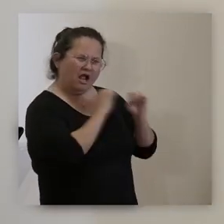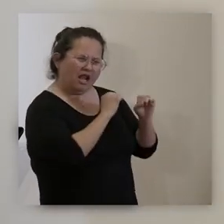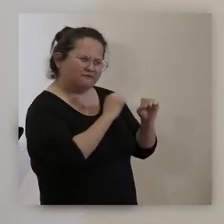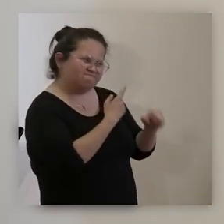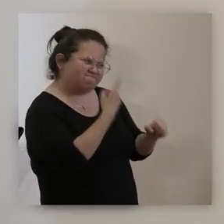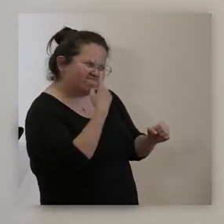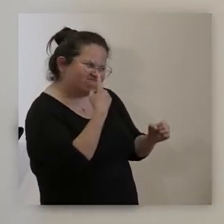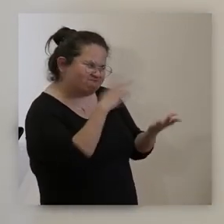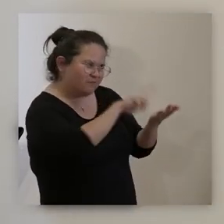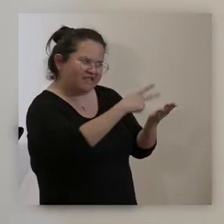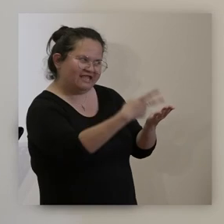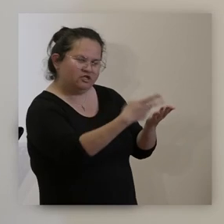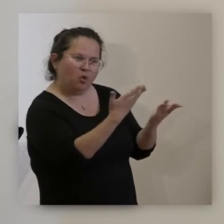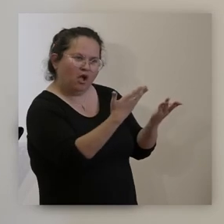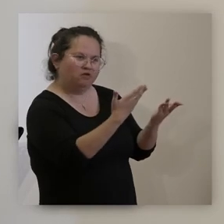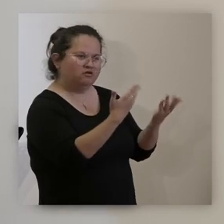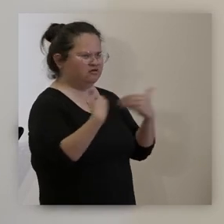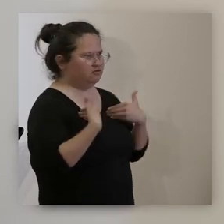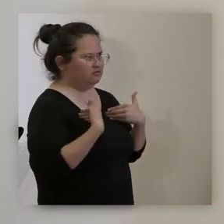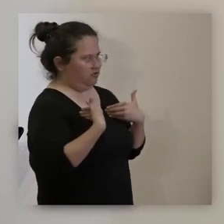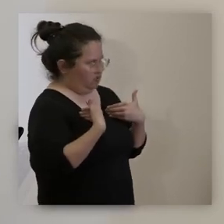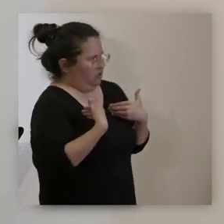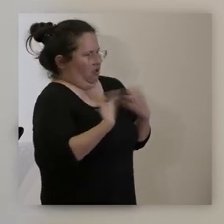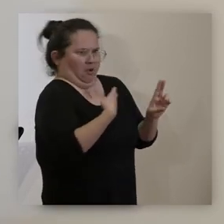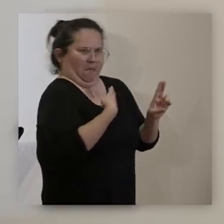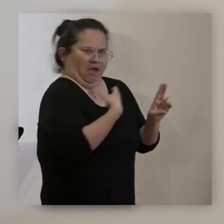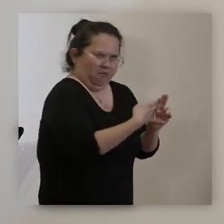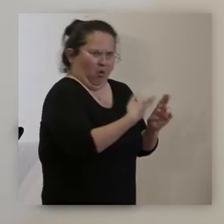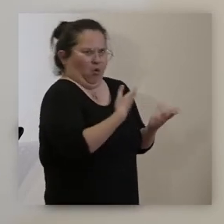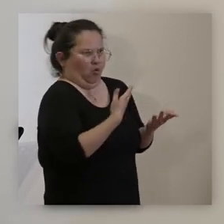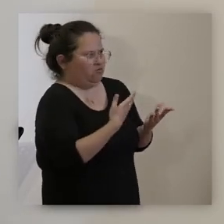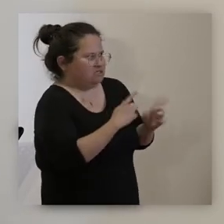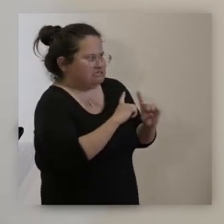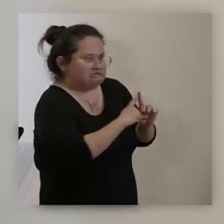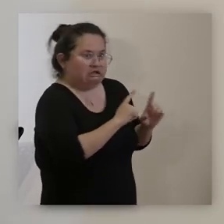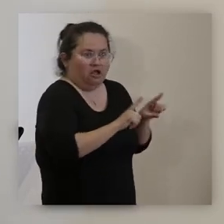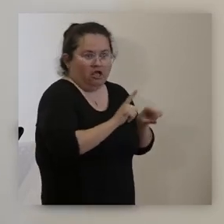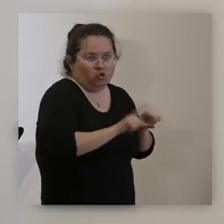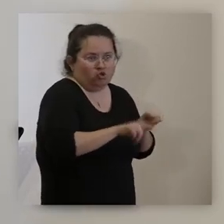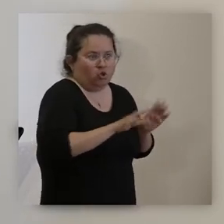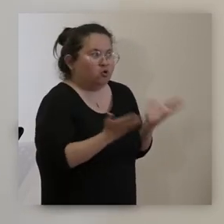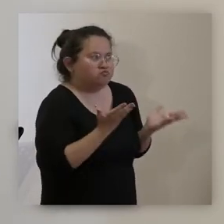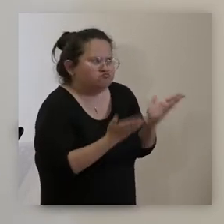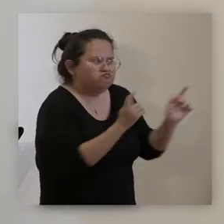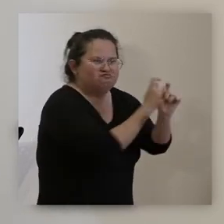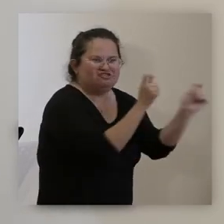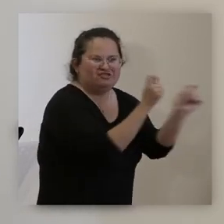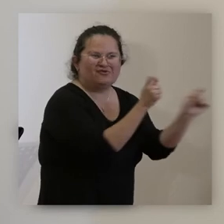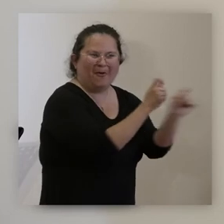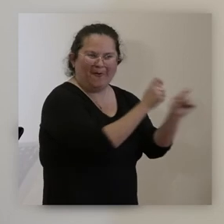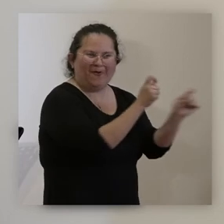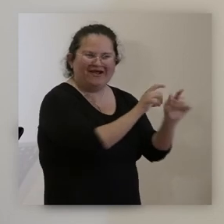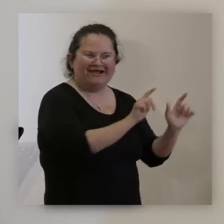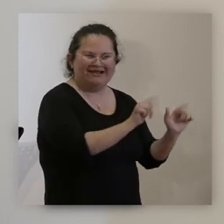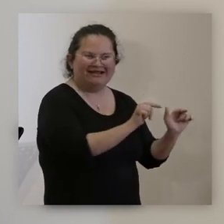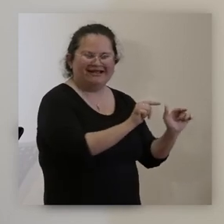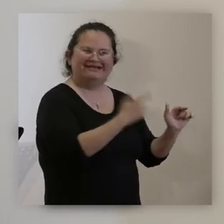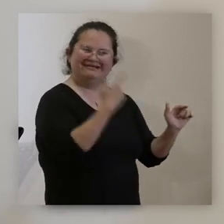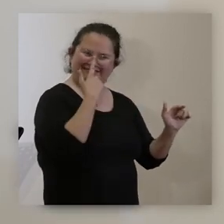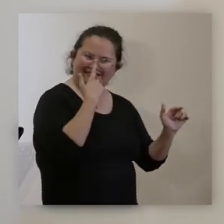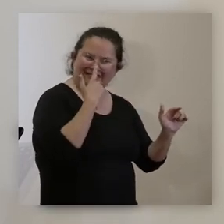geste de justification ou au moins révèle qu'une discussion est engagée entre les deux femmes. On y devine donc la capacité d